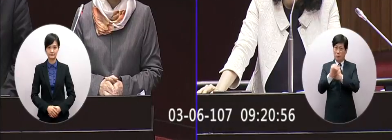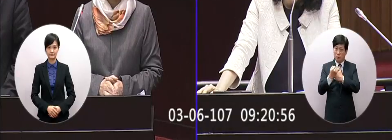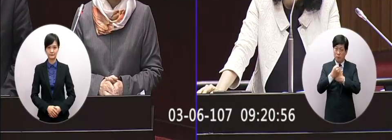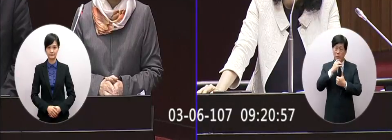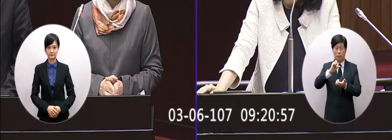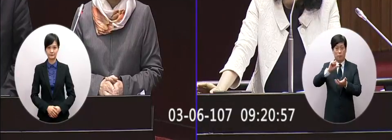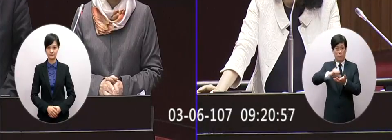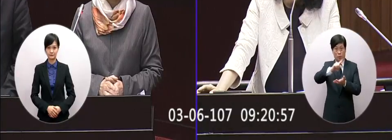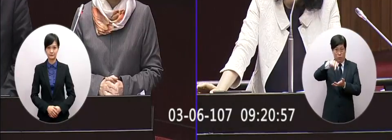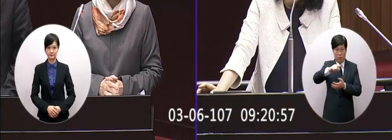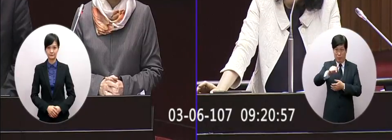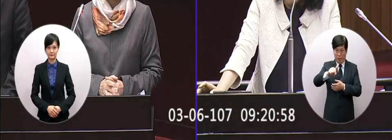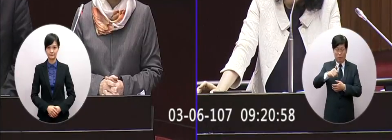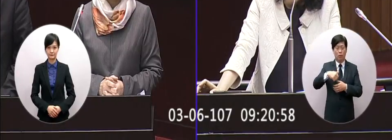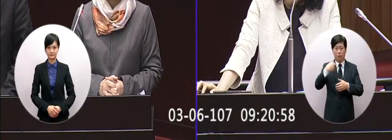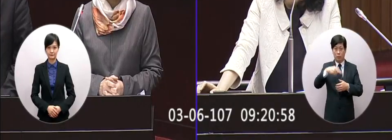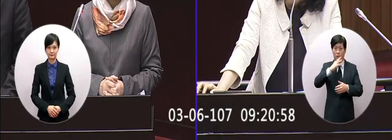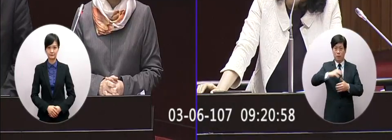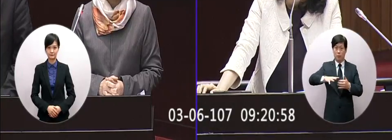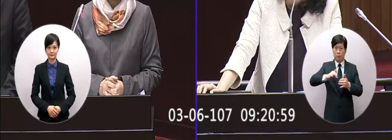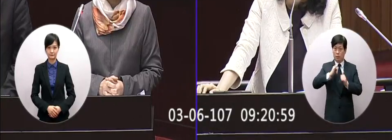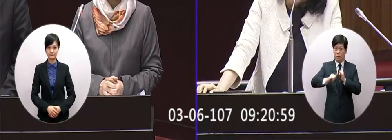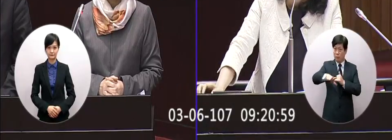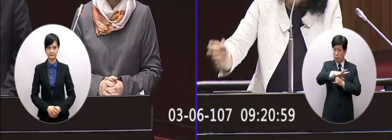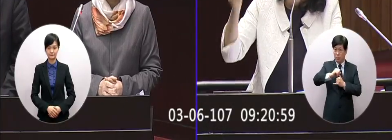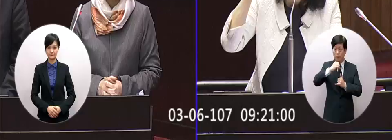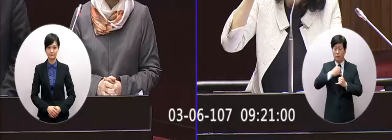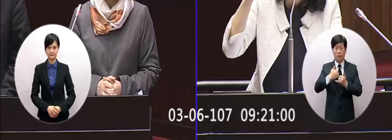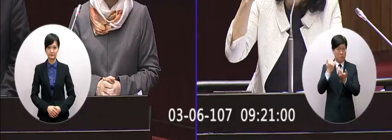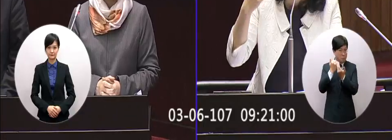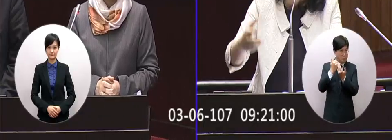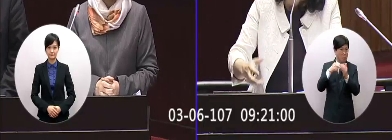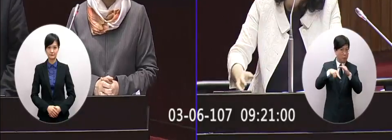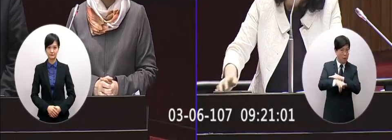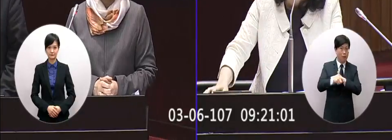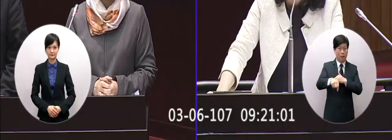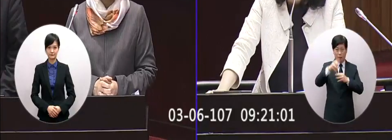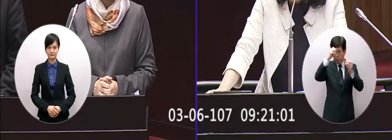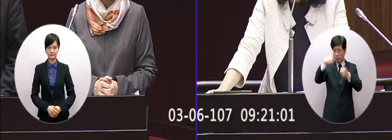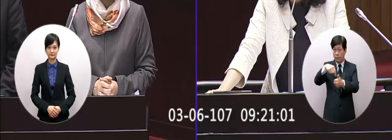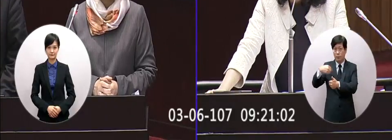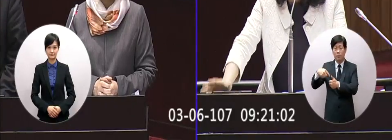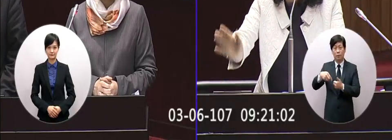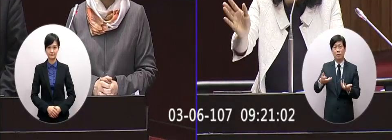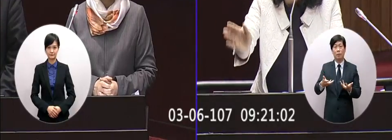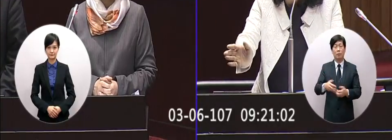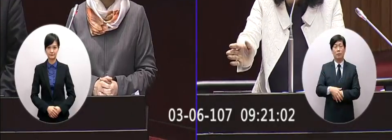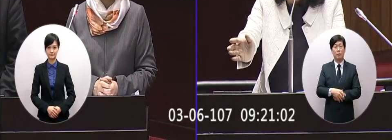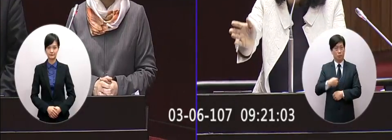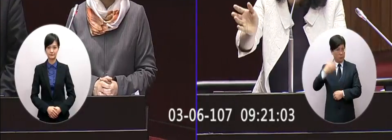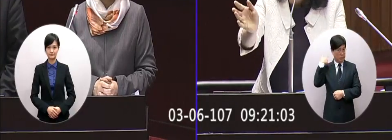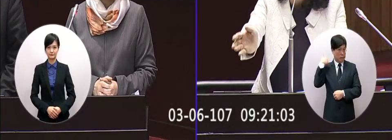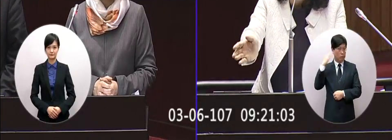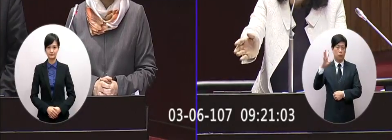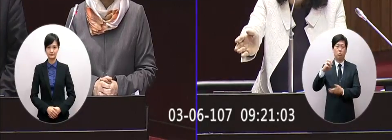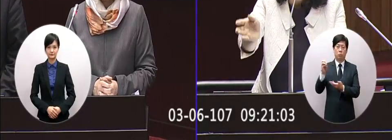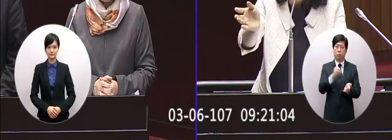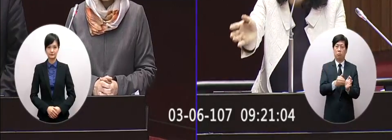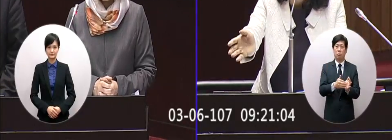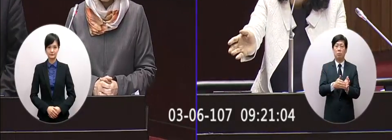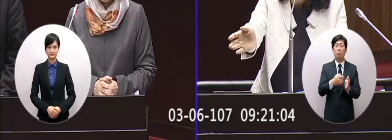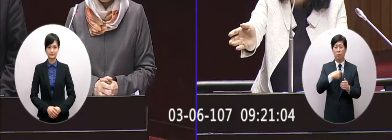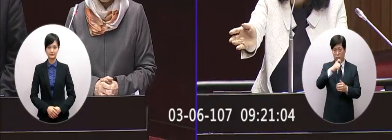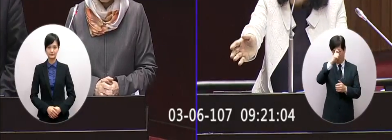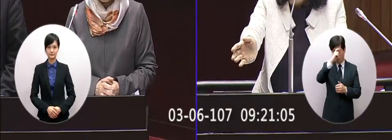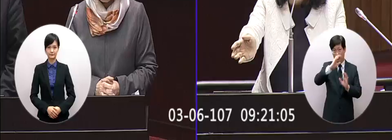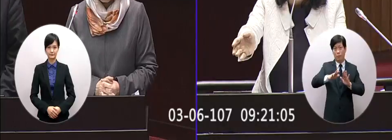资的部分，还有我们全民避难的这个强化全民避难的知识和常识的部分，所以这我们之前都送了，